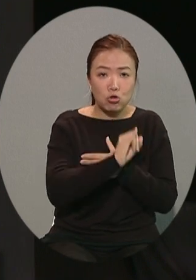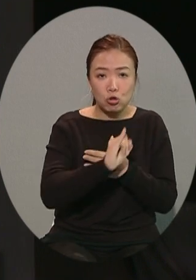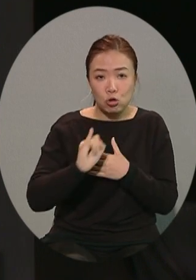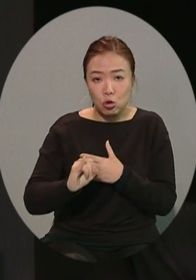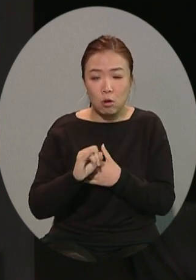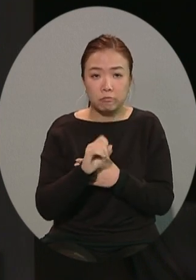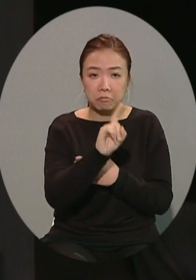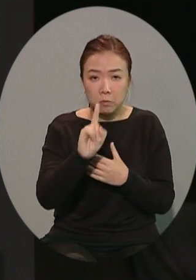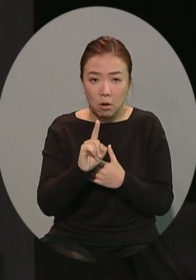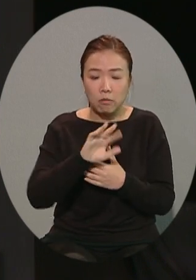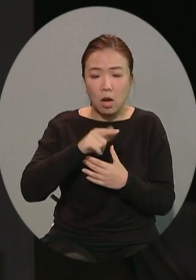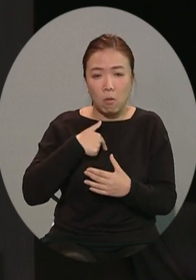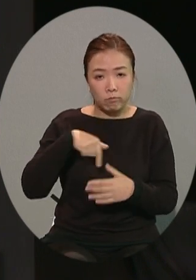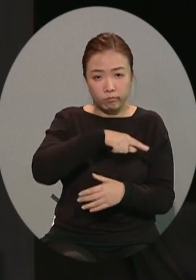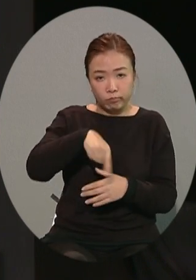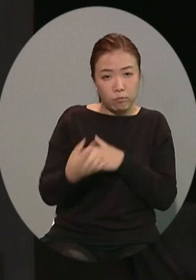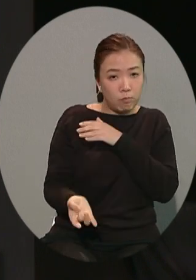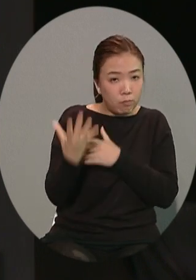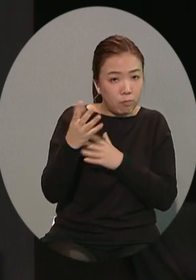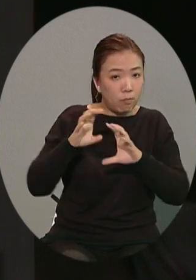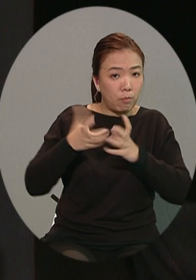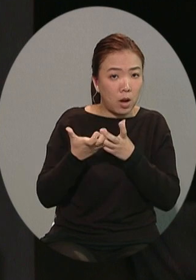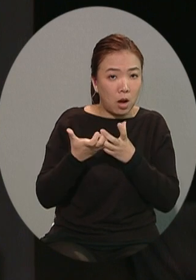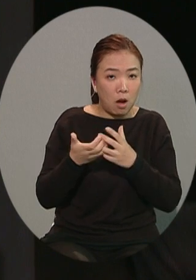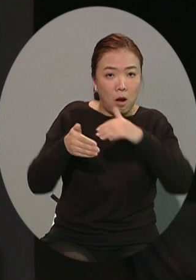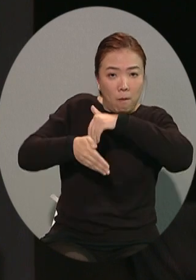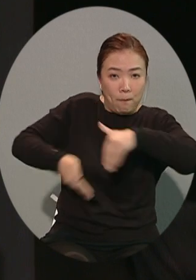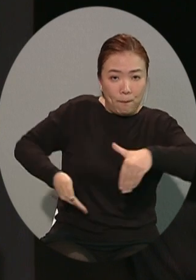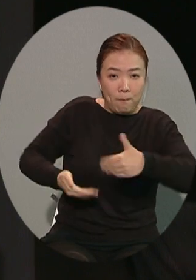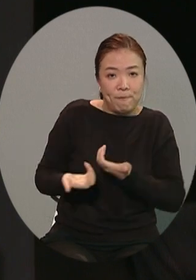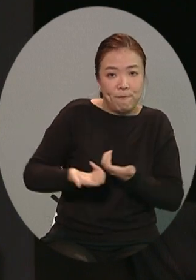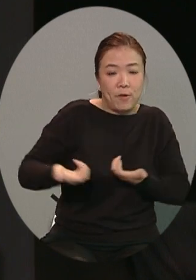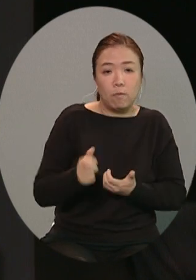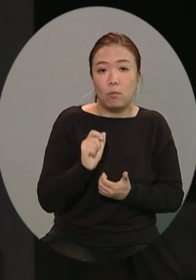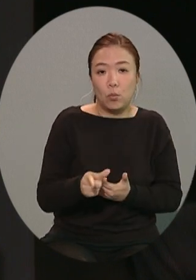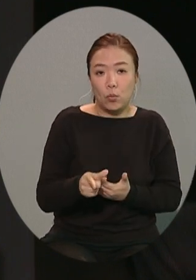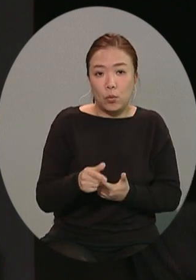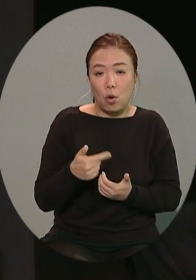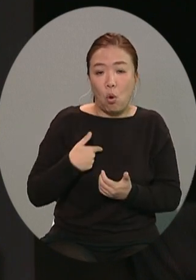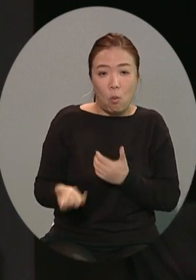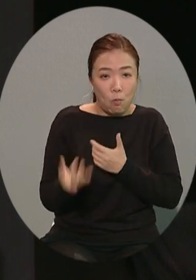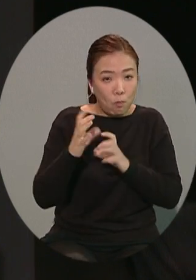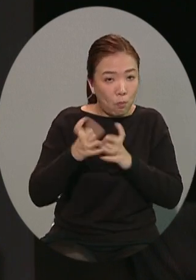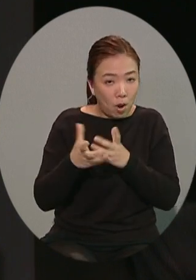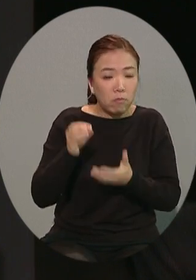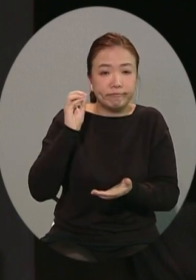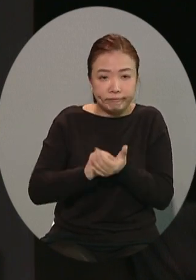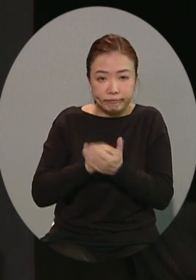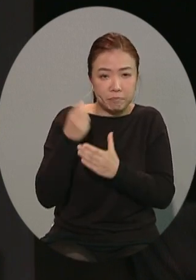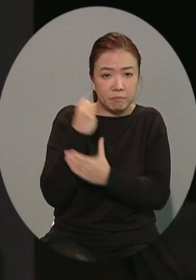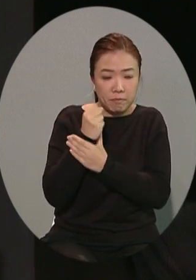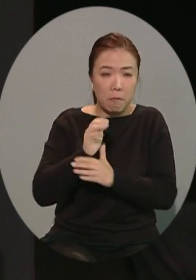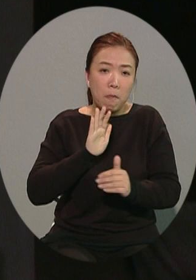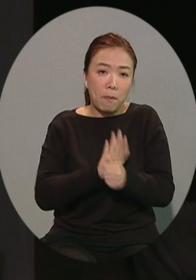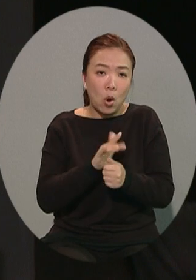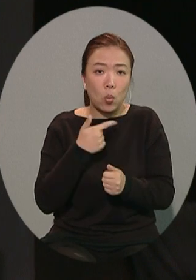錯，但我哋本土派絕對唔會割席，我哋本土派一定會站於抗爭者一方。呢、這個就